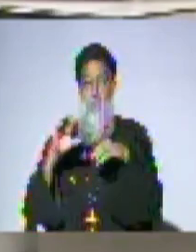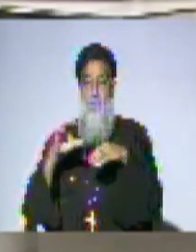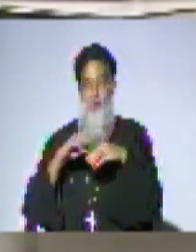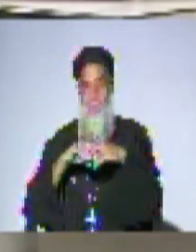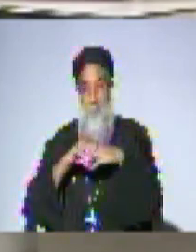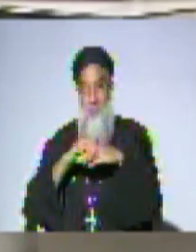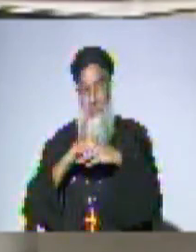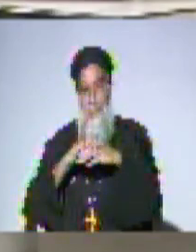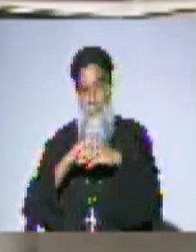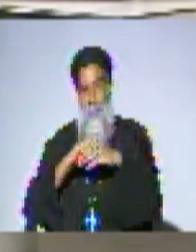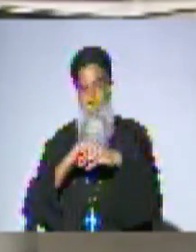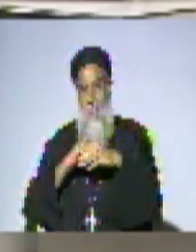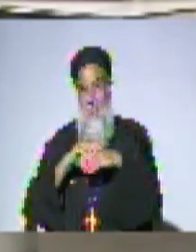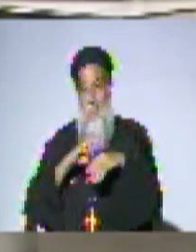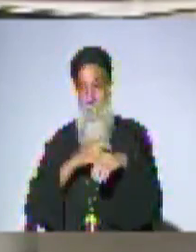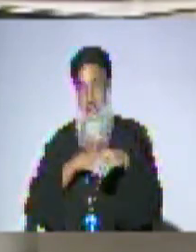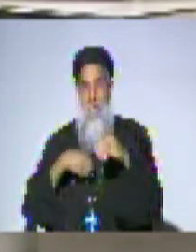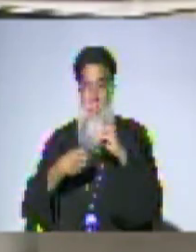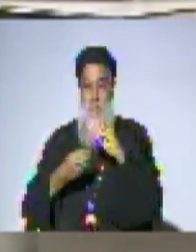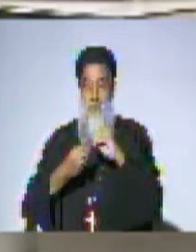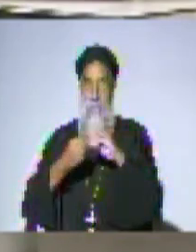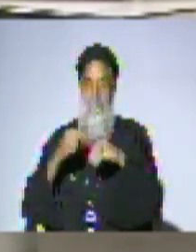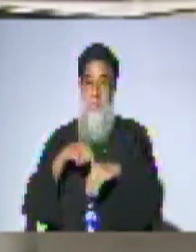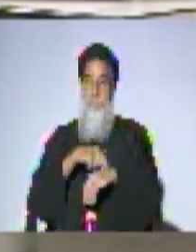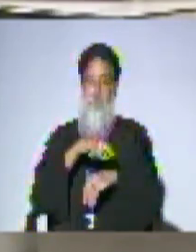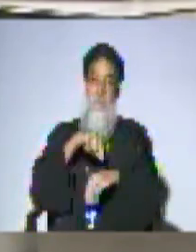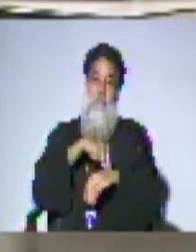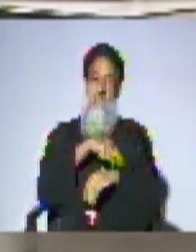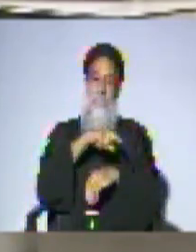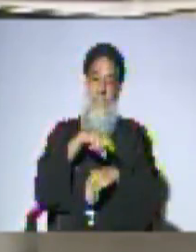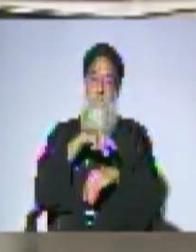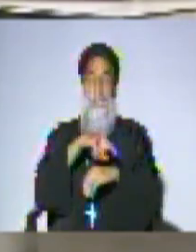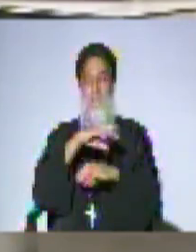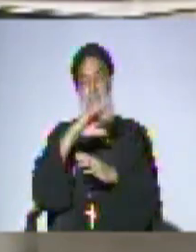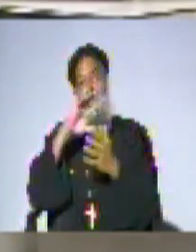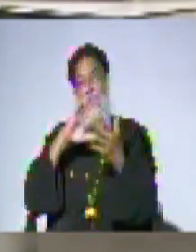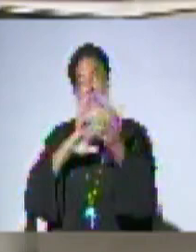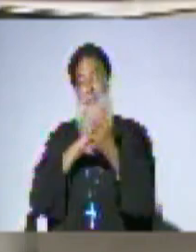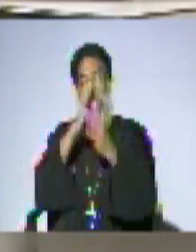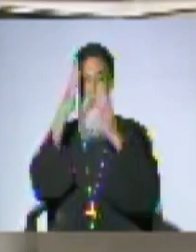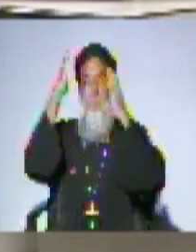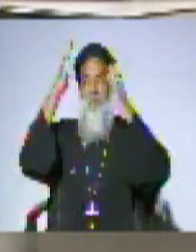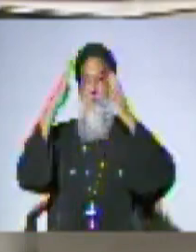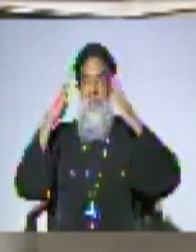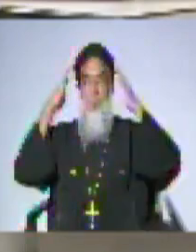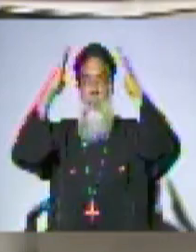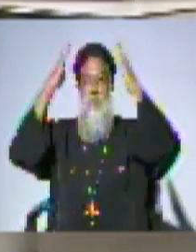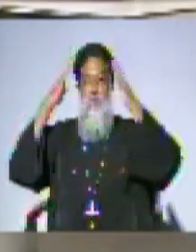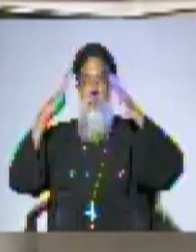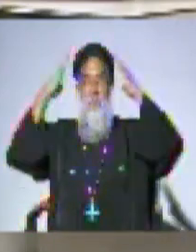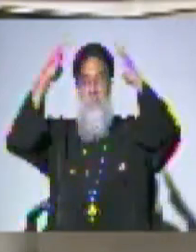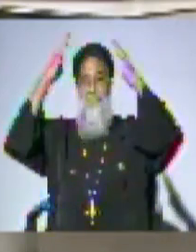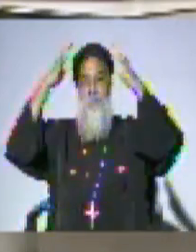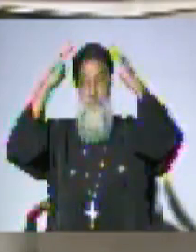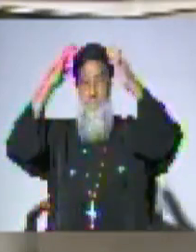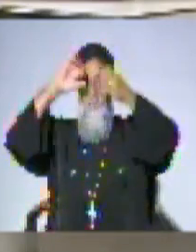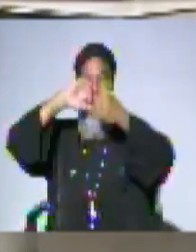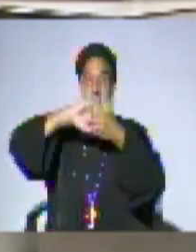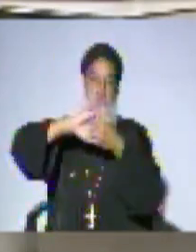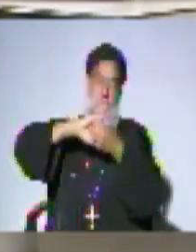فيوسف الصديق مر بظروف خلته يعني